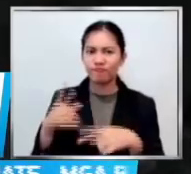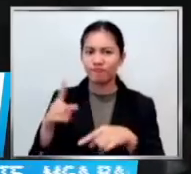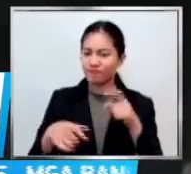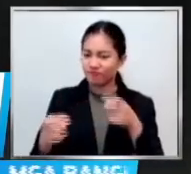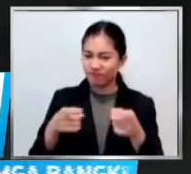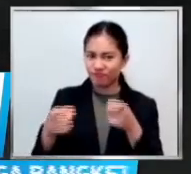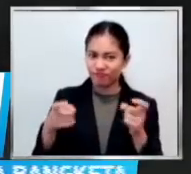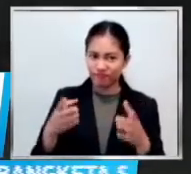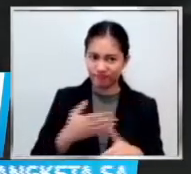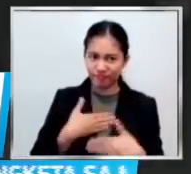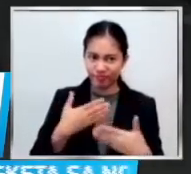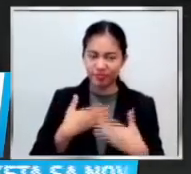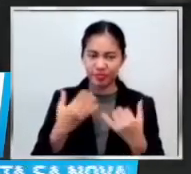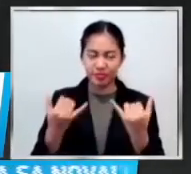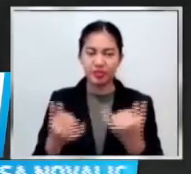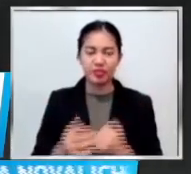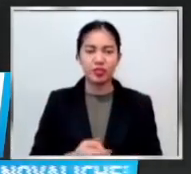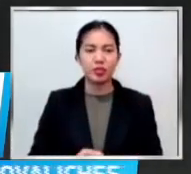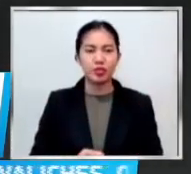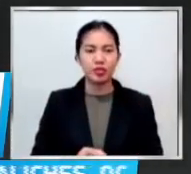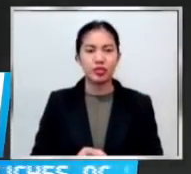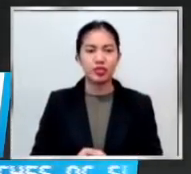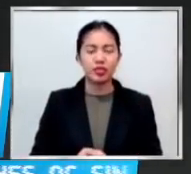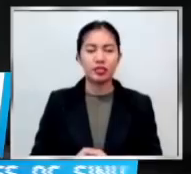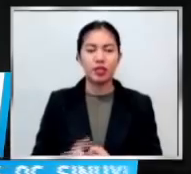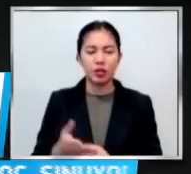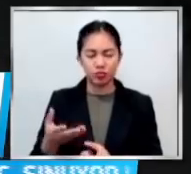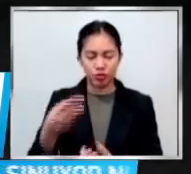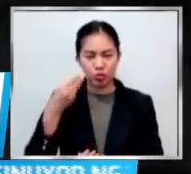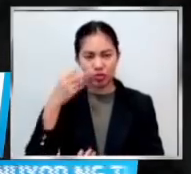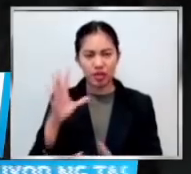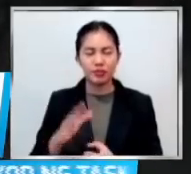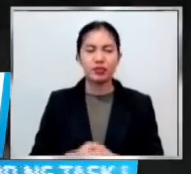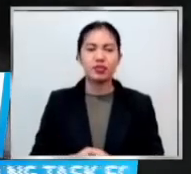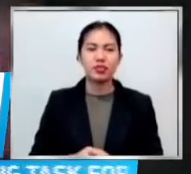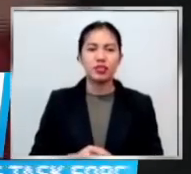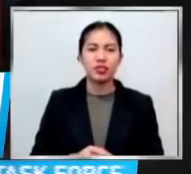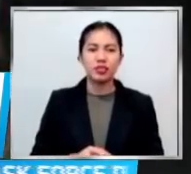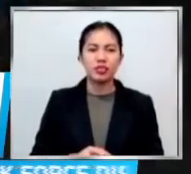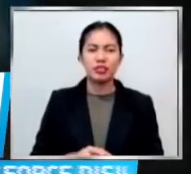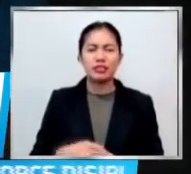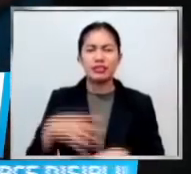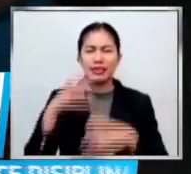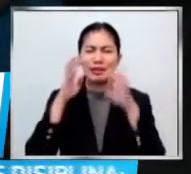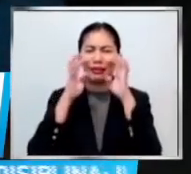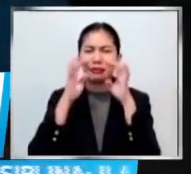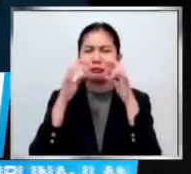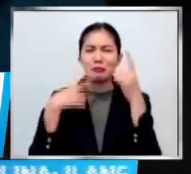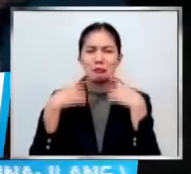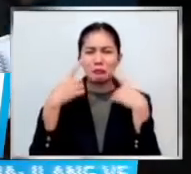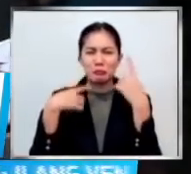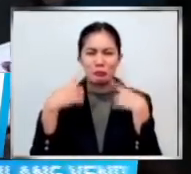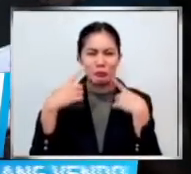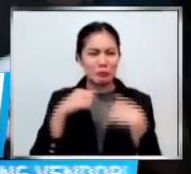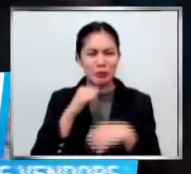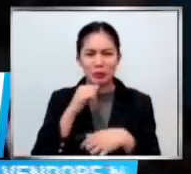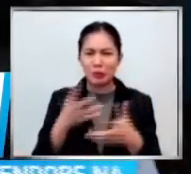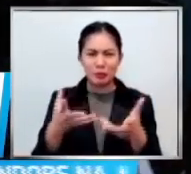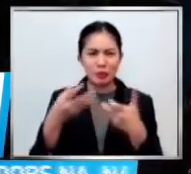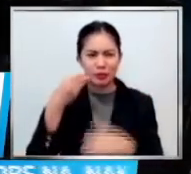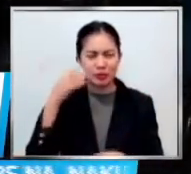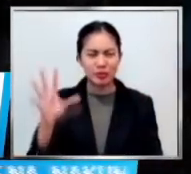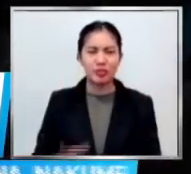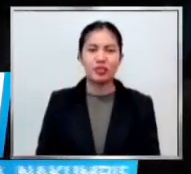Oh. Kaya nang ayain ang umuwi, nag-tantrums. Oh. Ayaw pa umuwi. Ayaw pa.